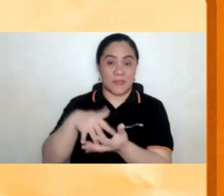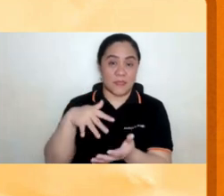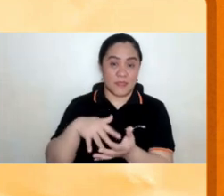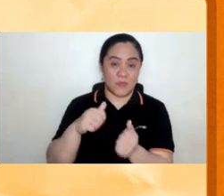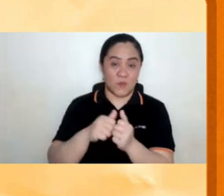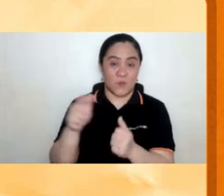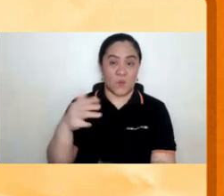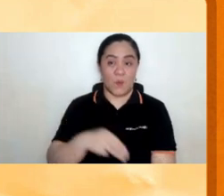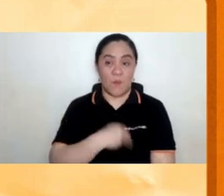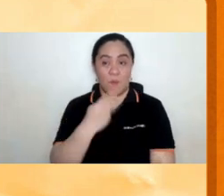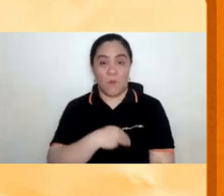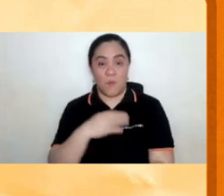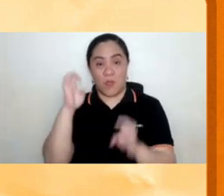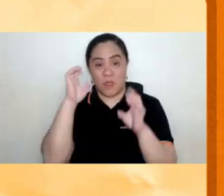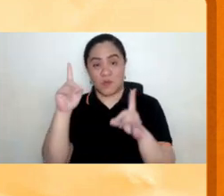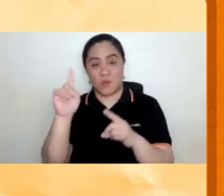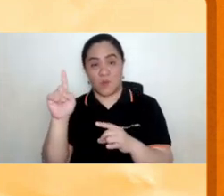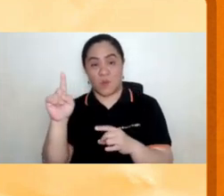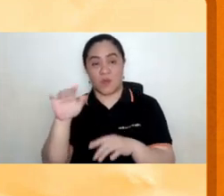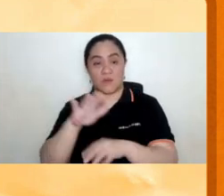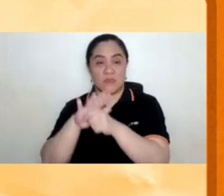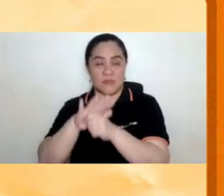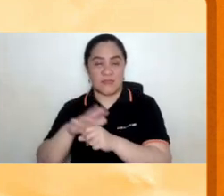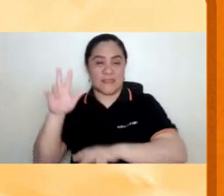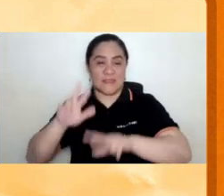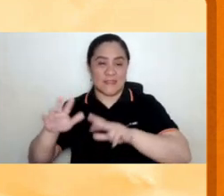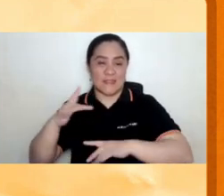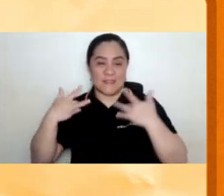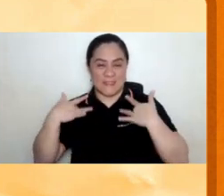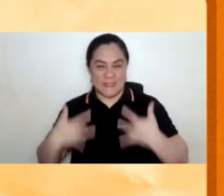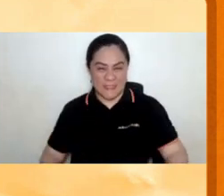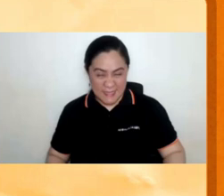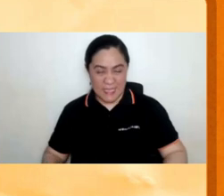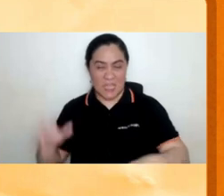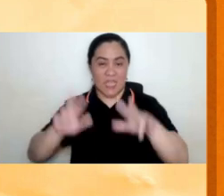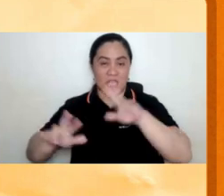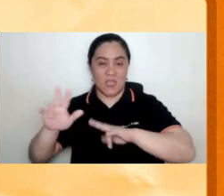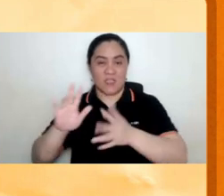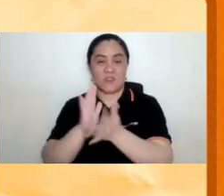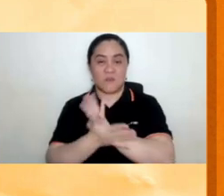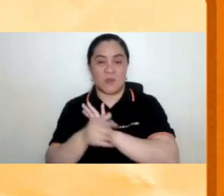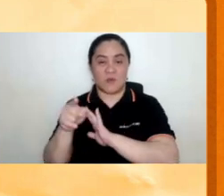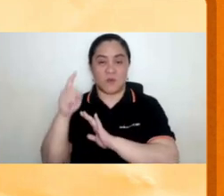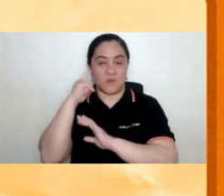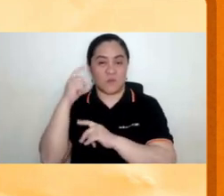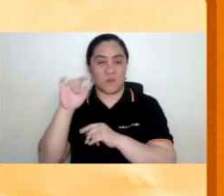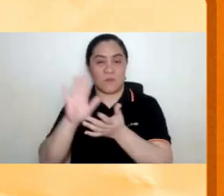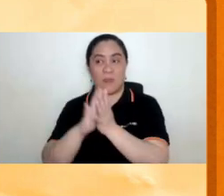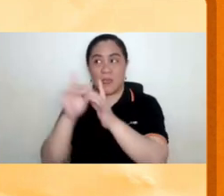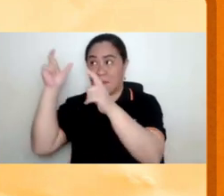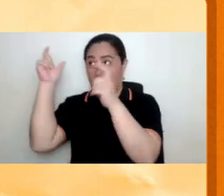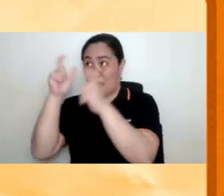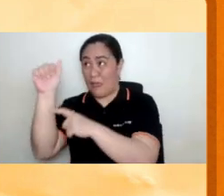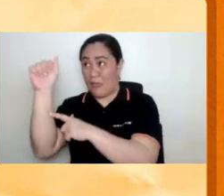disorders tulad ng depression at anxiety ay nakikitaan ng paglaki ng amygdala at pagliit naman ng hippocampus. Ayon